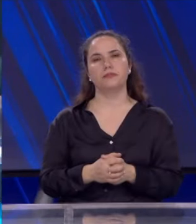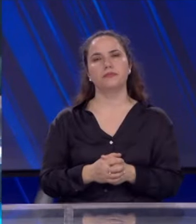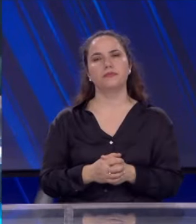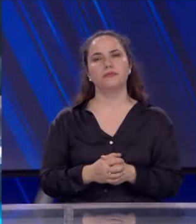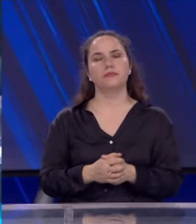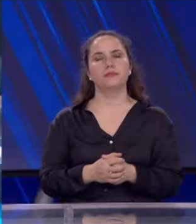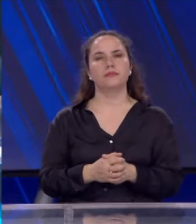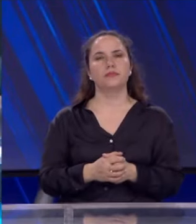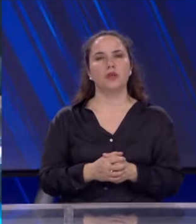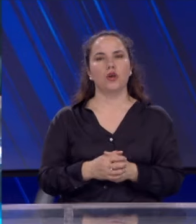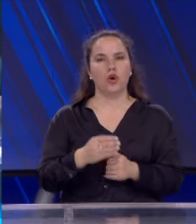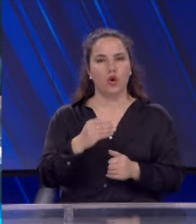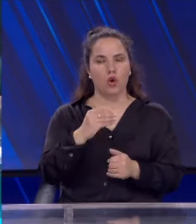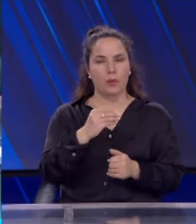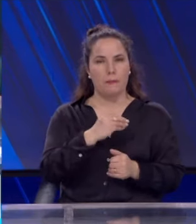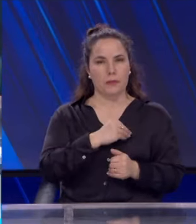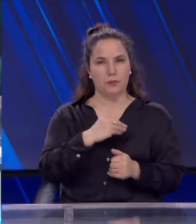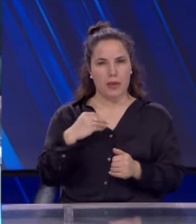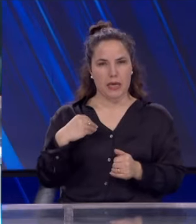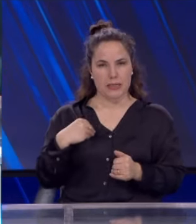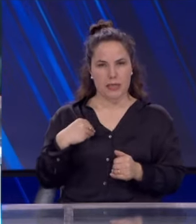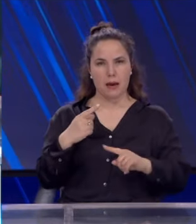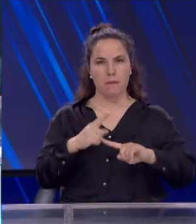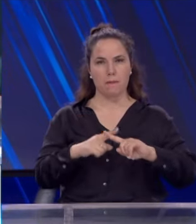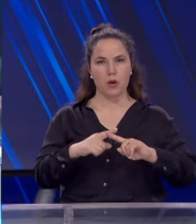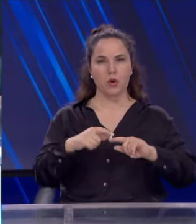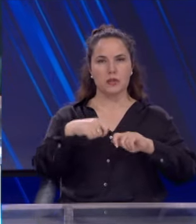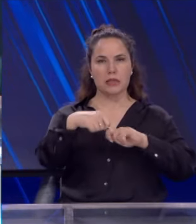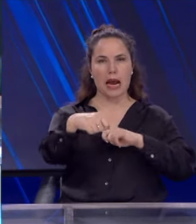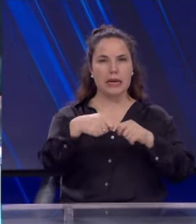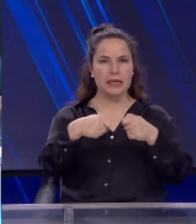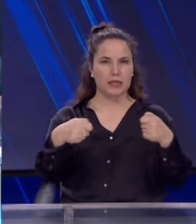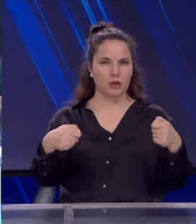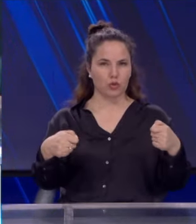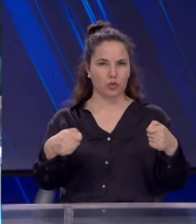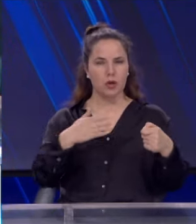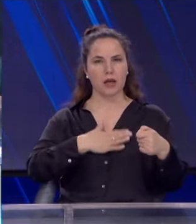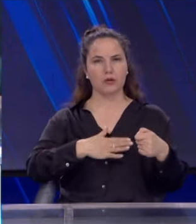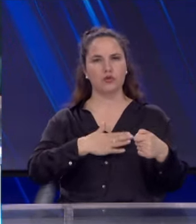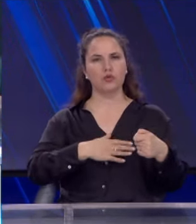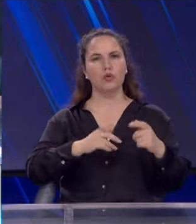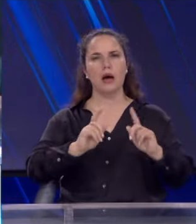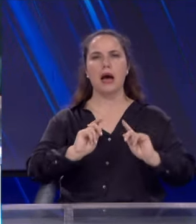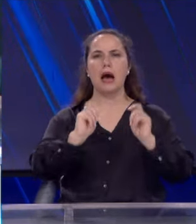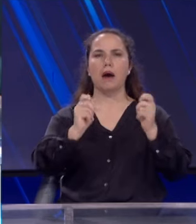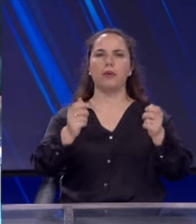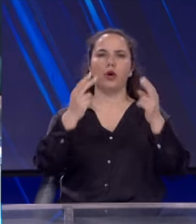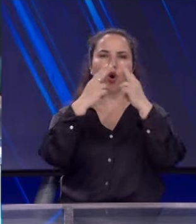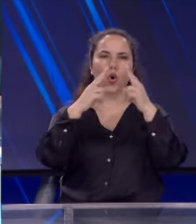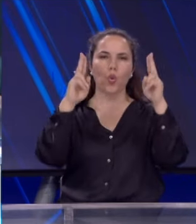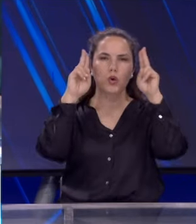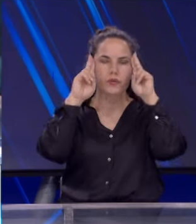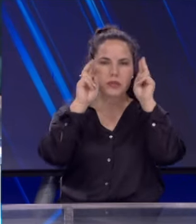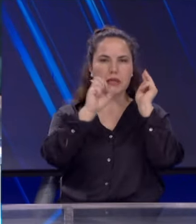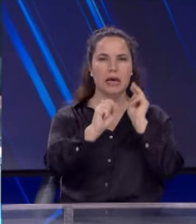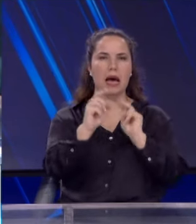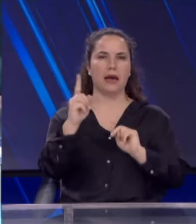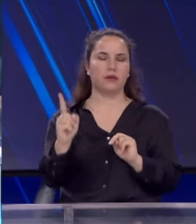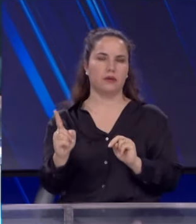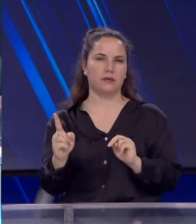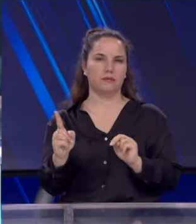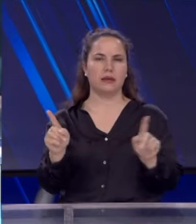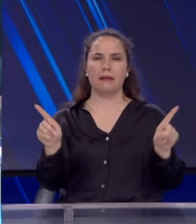Mjekësia dhe arkitektura mbeten në degët e preferuara për maturantët që kanë plotësuar online në formularin A1. Ashtu siç ka ndodhur